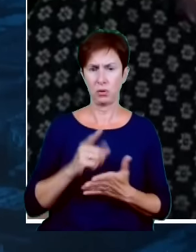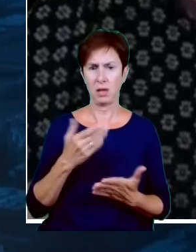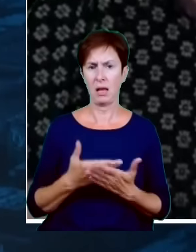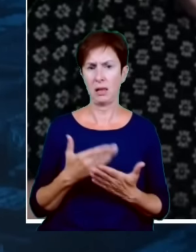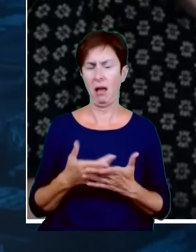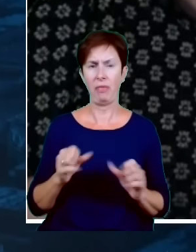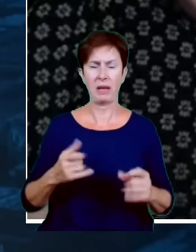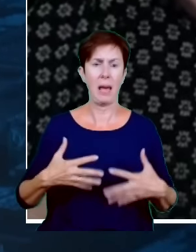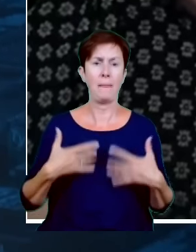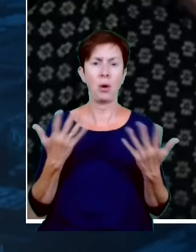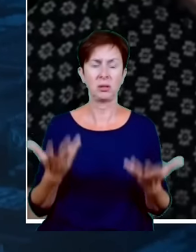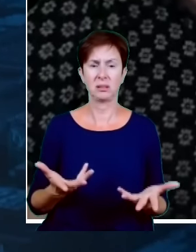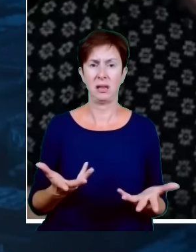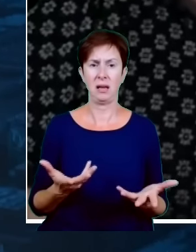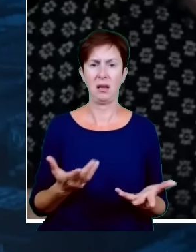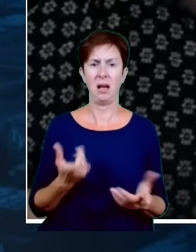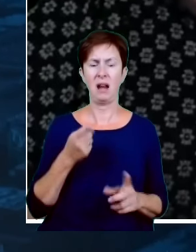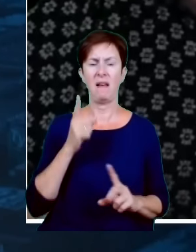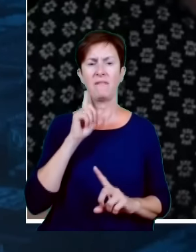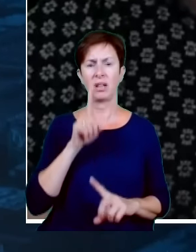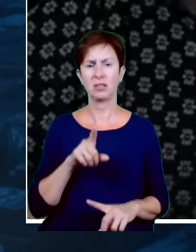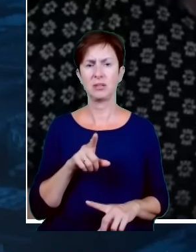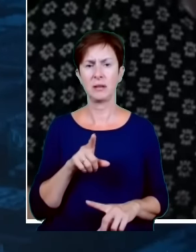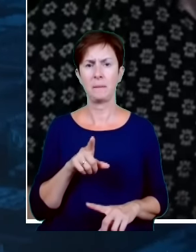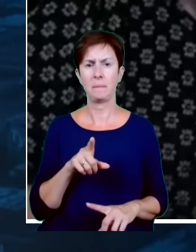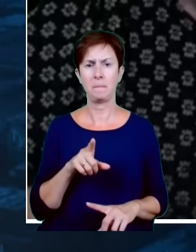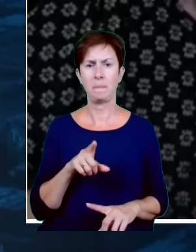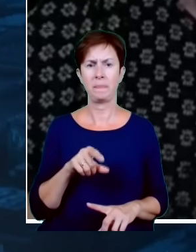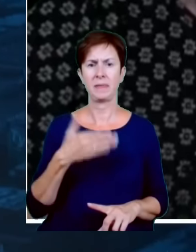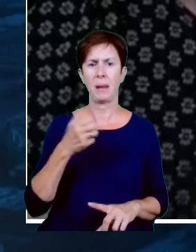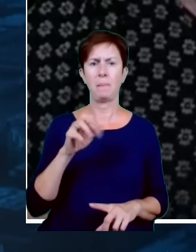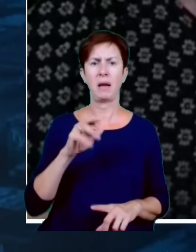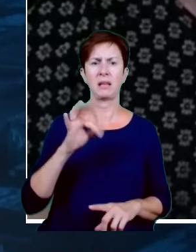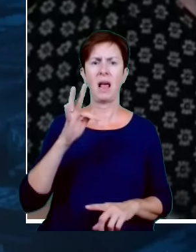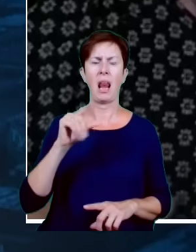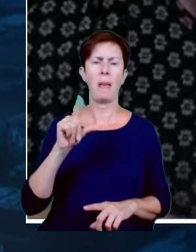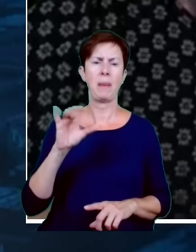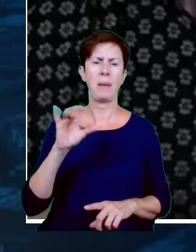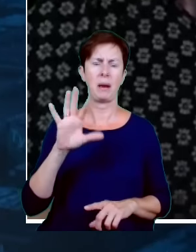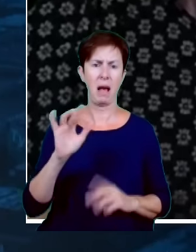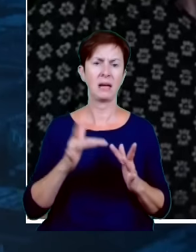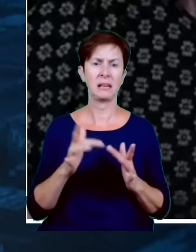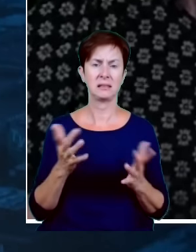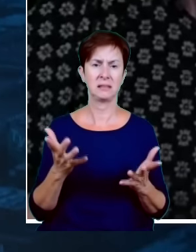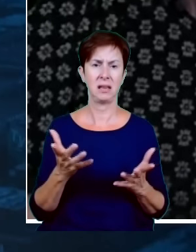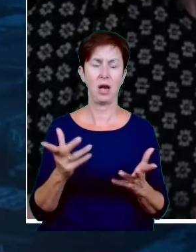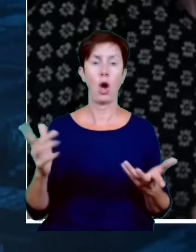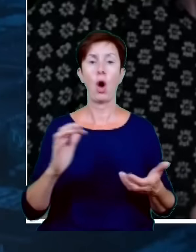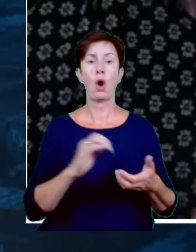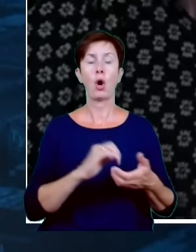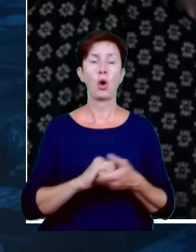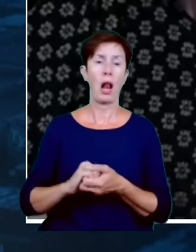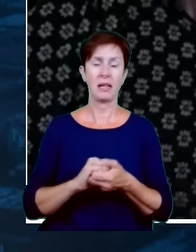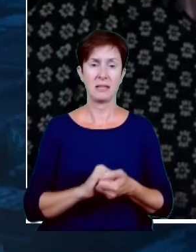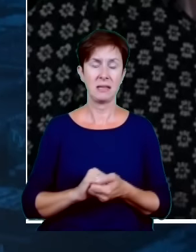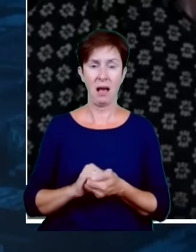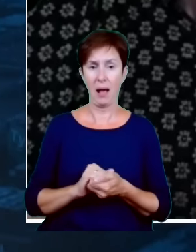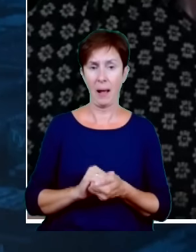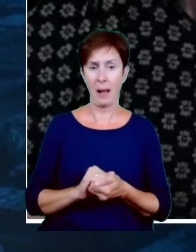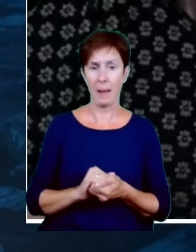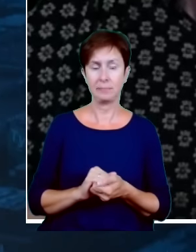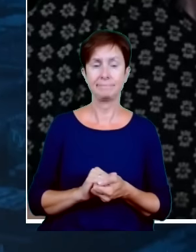emocje ale rzeczywiście tutaj Marta ma rację że jednak koalicja nasza w dużej